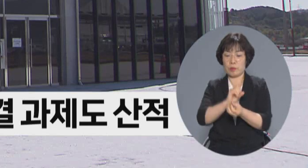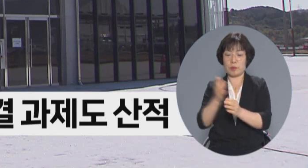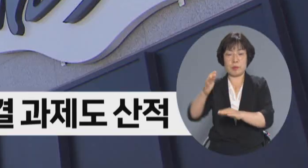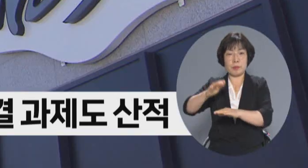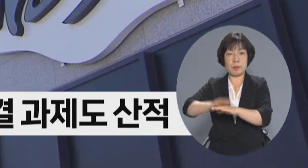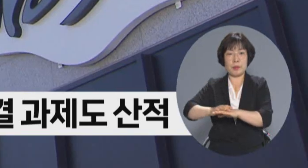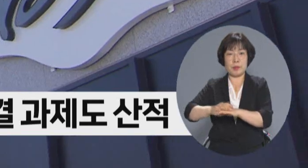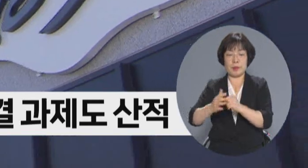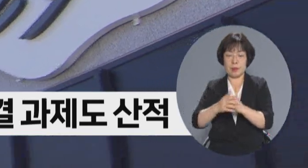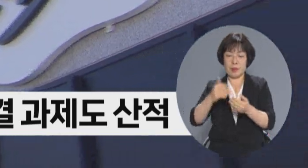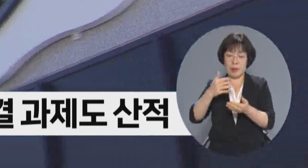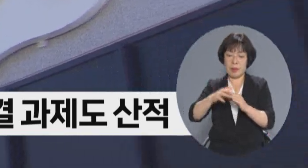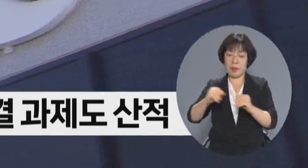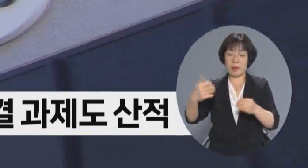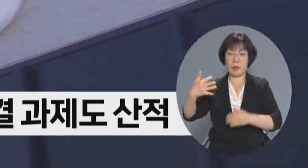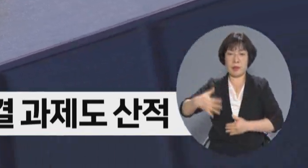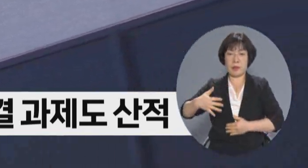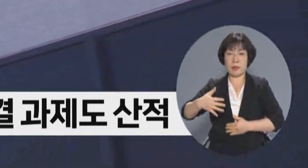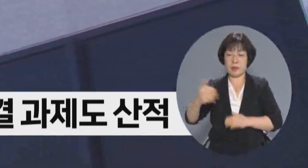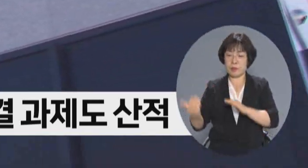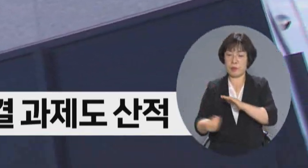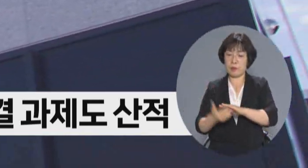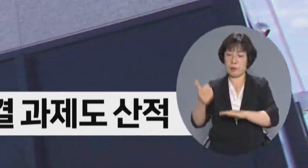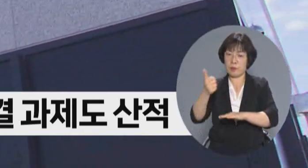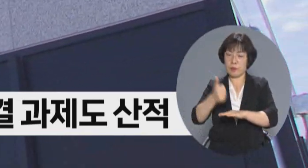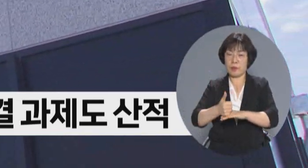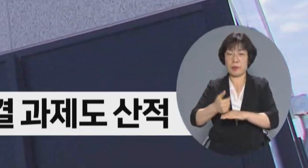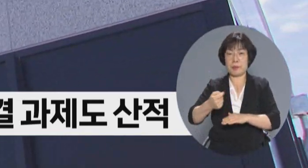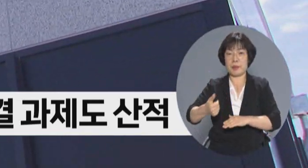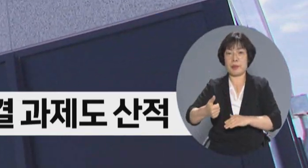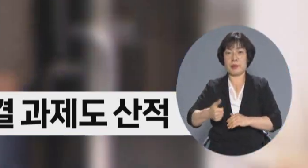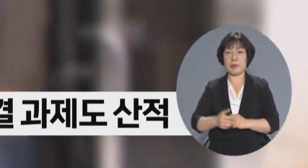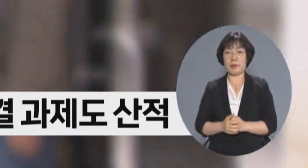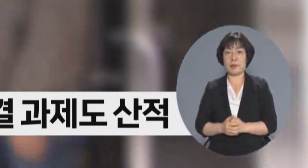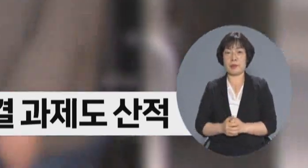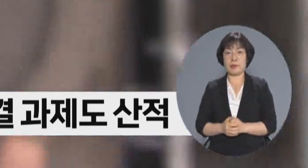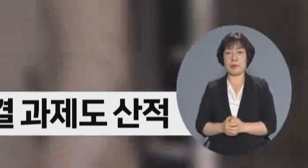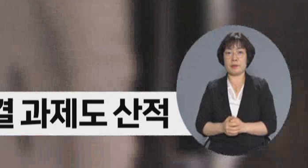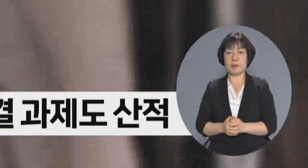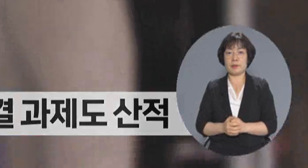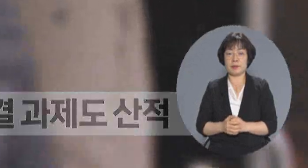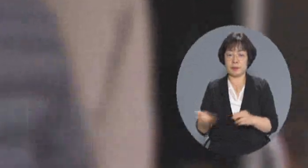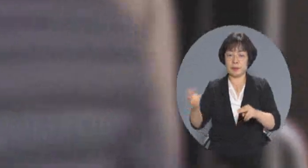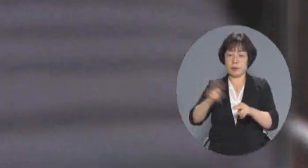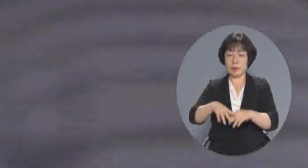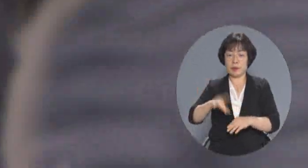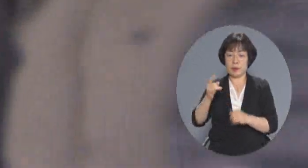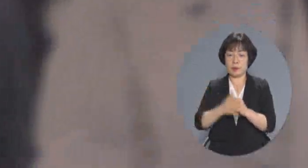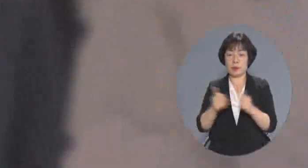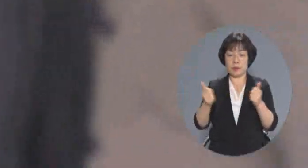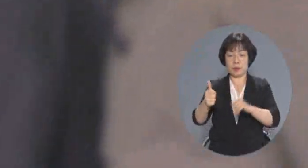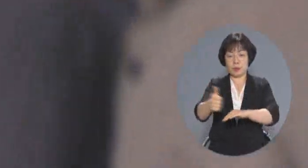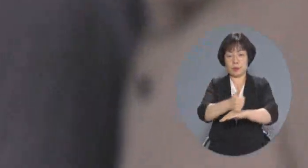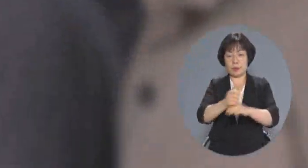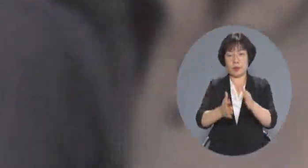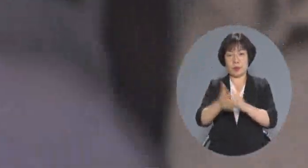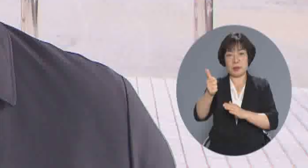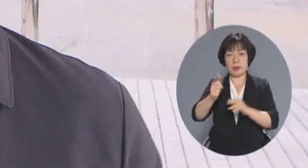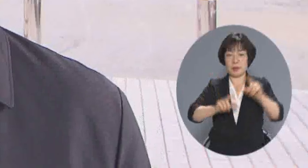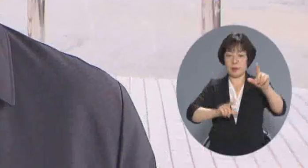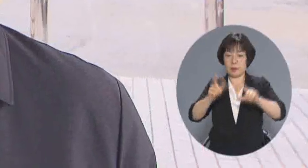등 미해결 과제들로 성과는 빛이 바랬습니다. 또 취임 초기부터 법정을 오가는 시장의